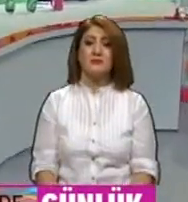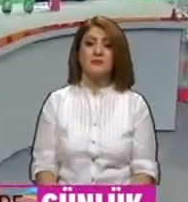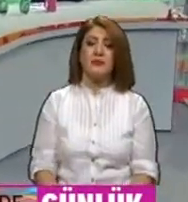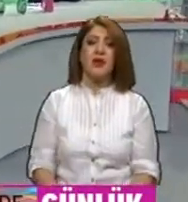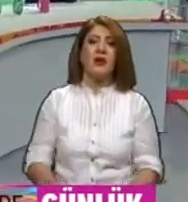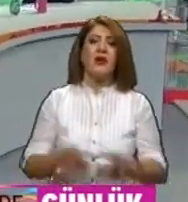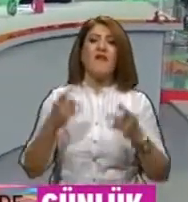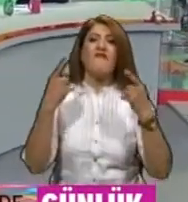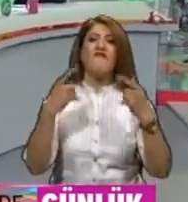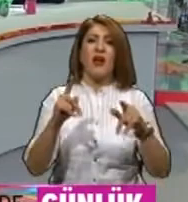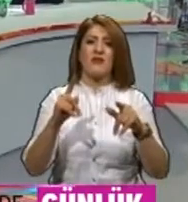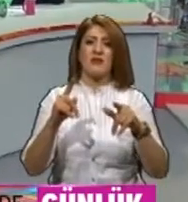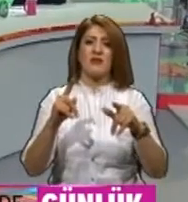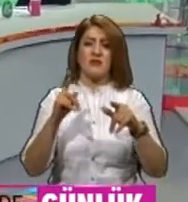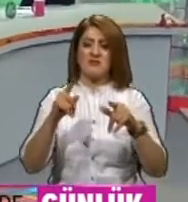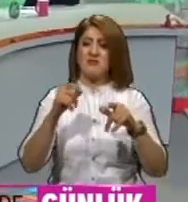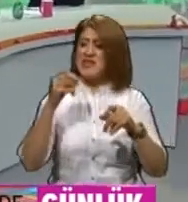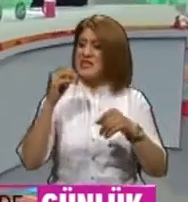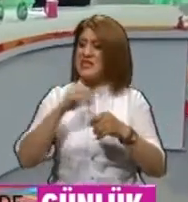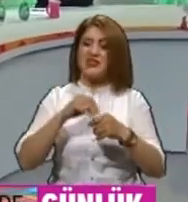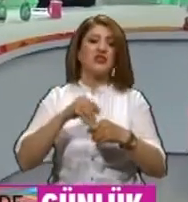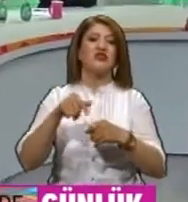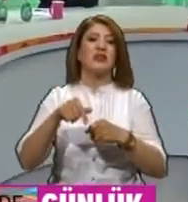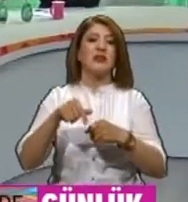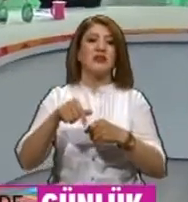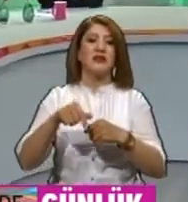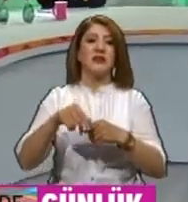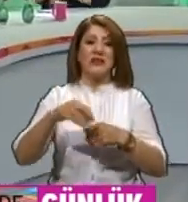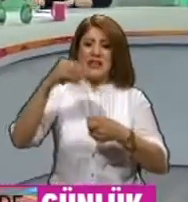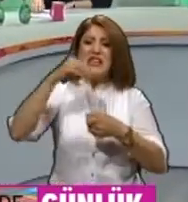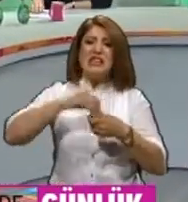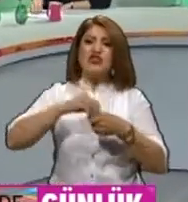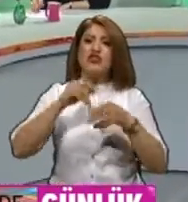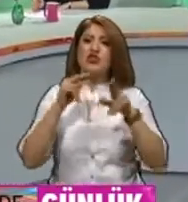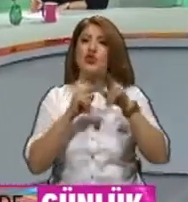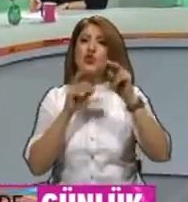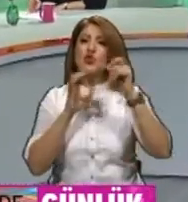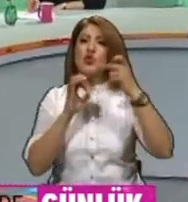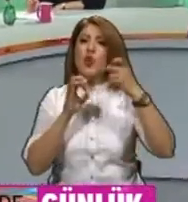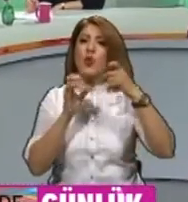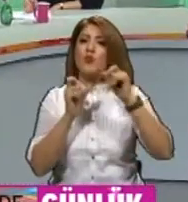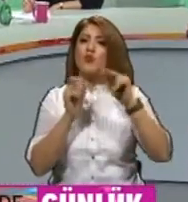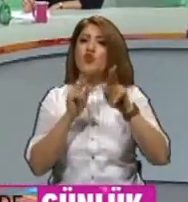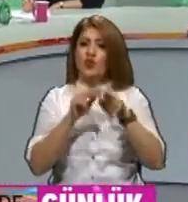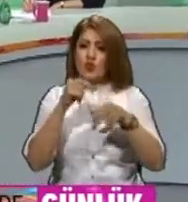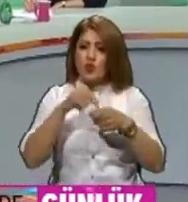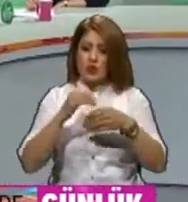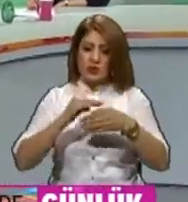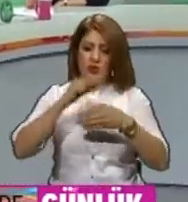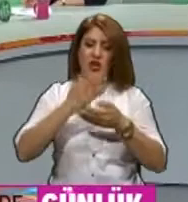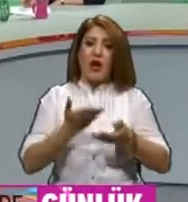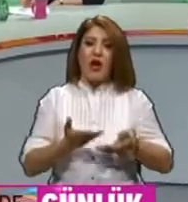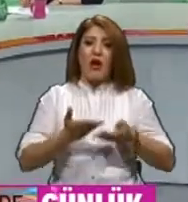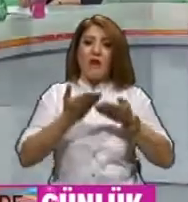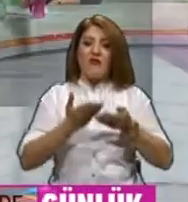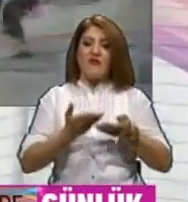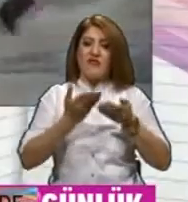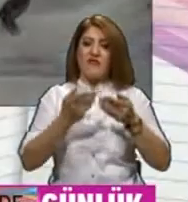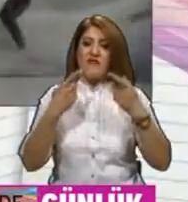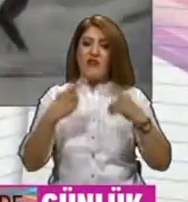Epoksi denilen bir malzeme kullanılıyor. İçi normal bildiğimiz köpük. Evet. Dışı epoksiden hafif. Dışı fiberde